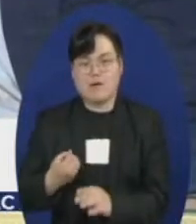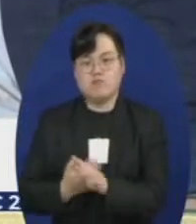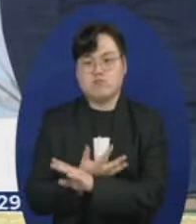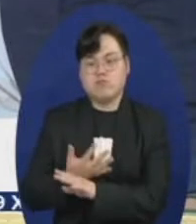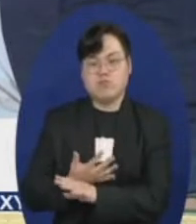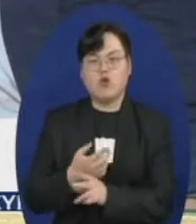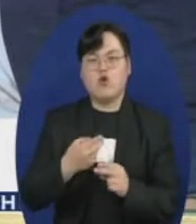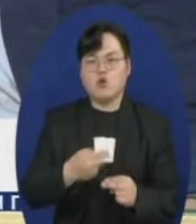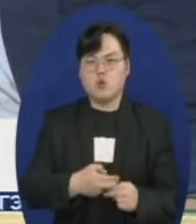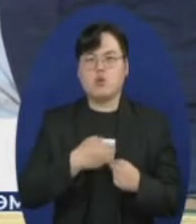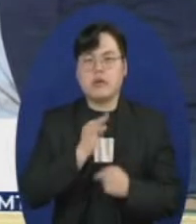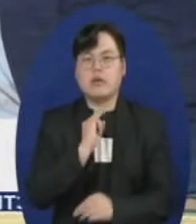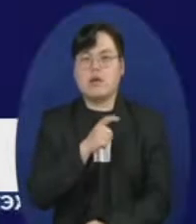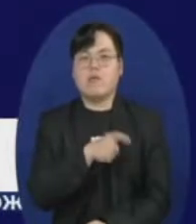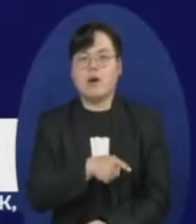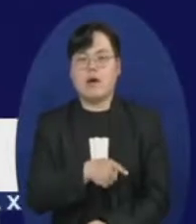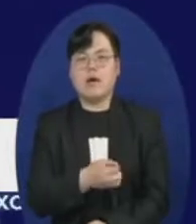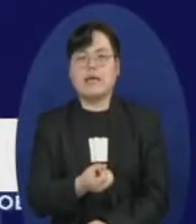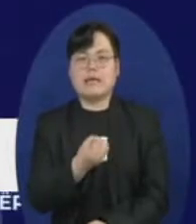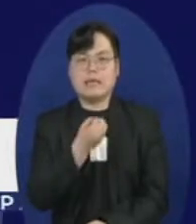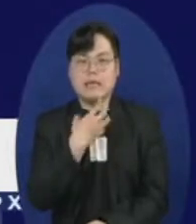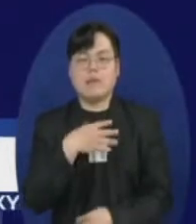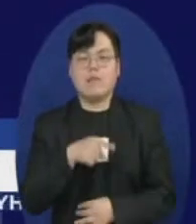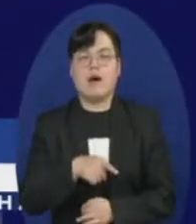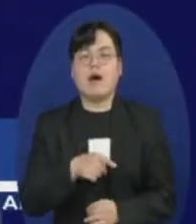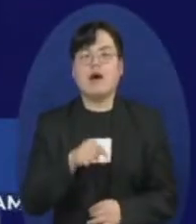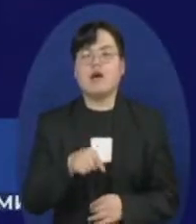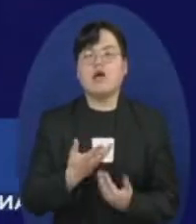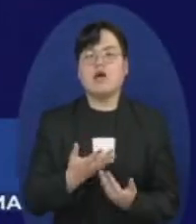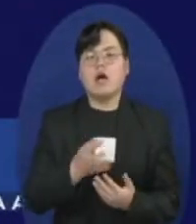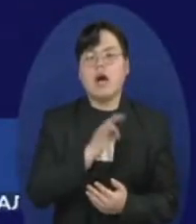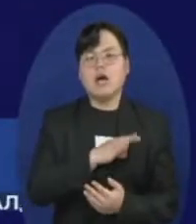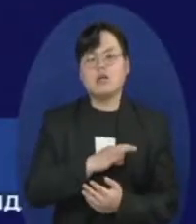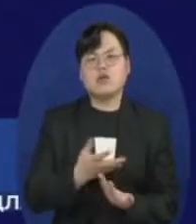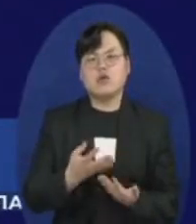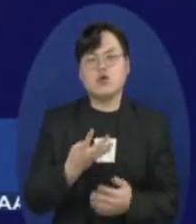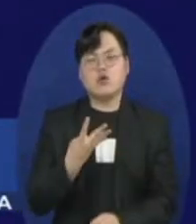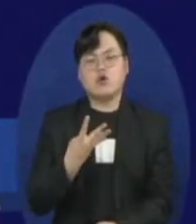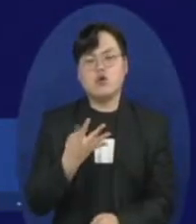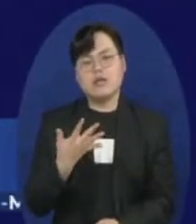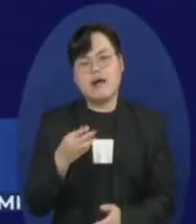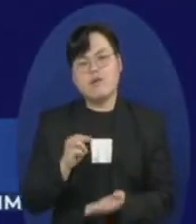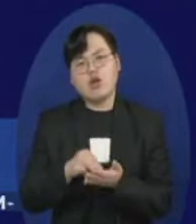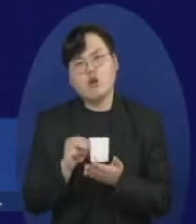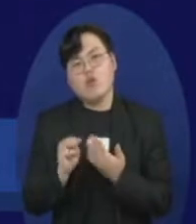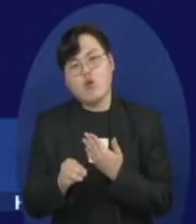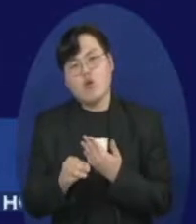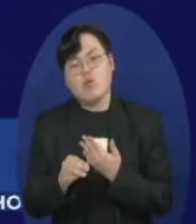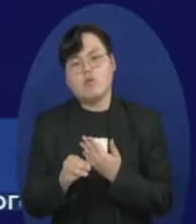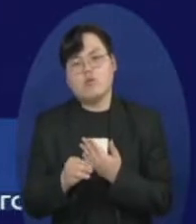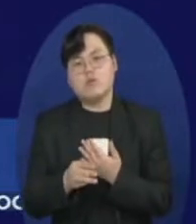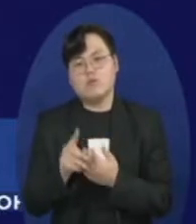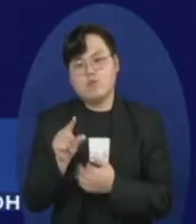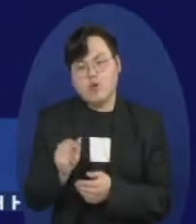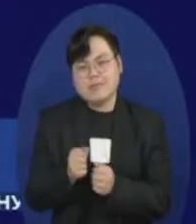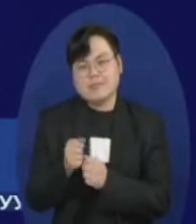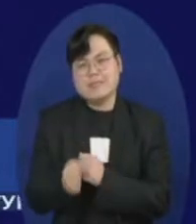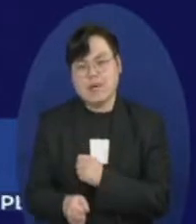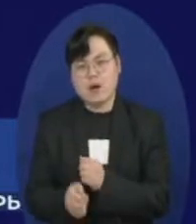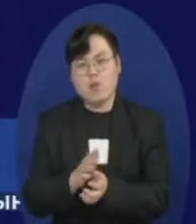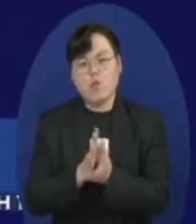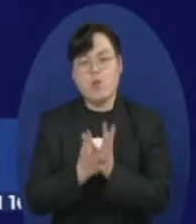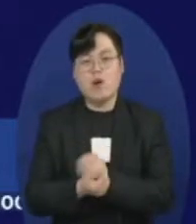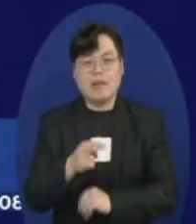хувь нэмэр оруулсан гэдгийг хэлж байна. Өнөөдөр яг энэ үр шимийг гаргахад бид нэр 4-5 тэрбум төгрөг зарсан мөртлөө эргээд өнөөдөр одоо